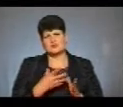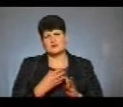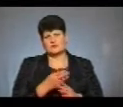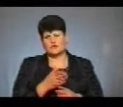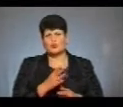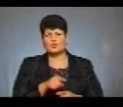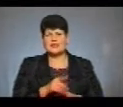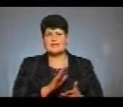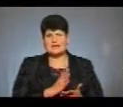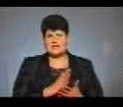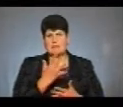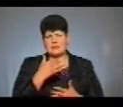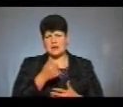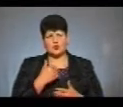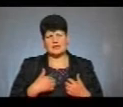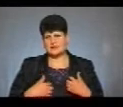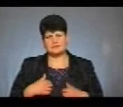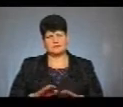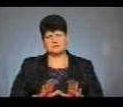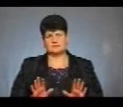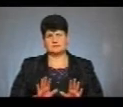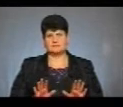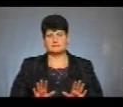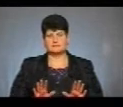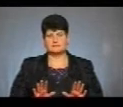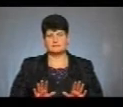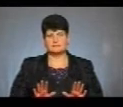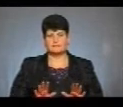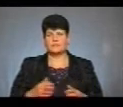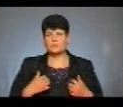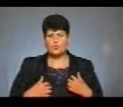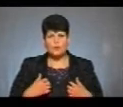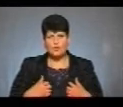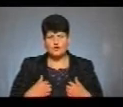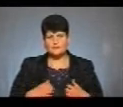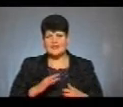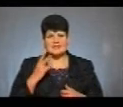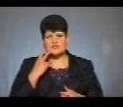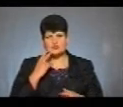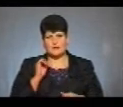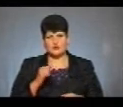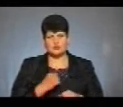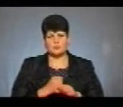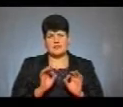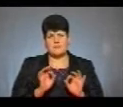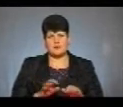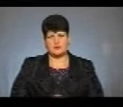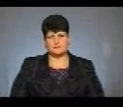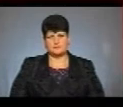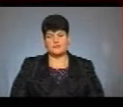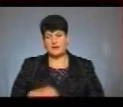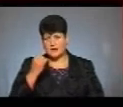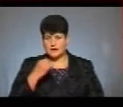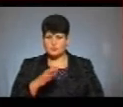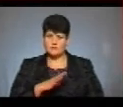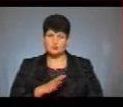є цілих 5 років. Не спішимося, бо поспіхом не завжди можна зробити правильні речі. Дуже дякую,